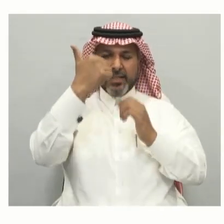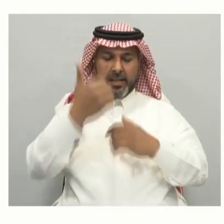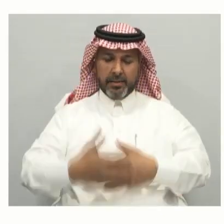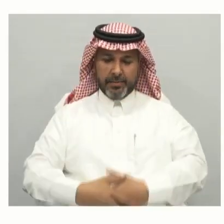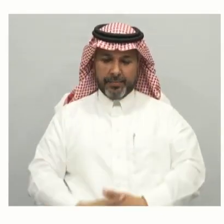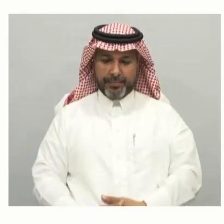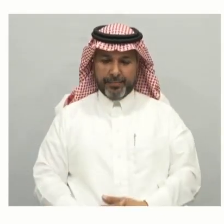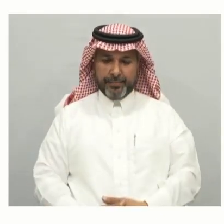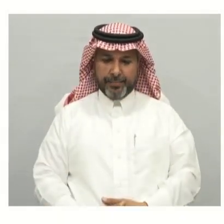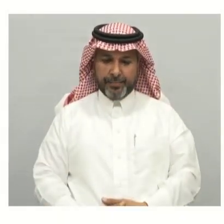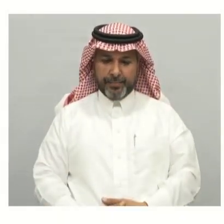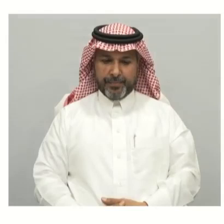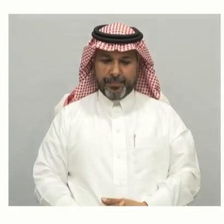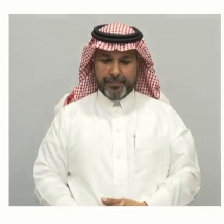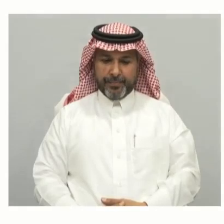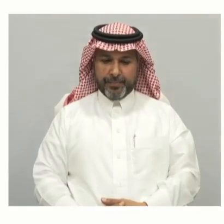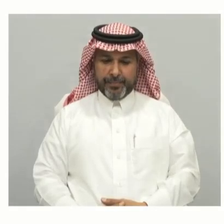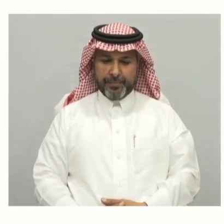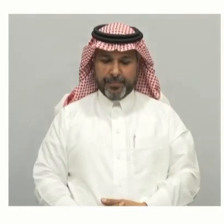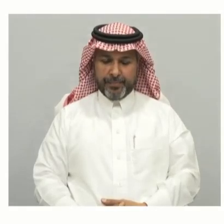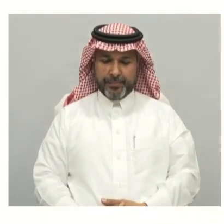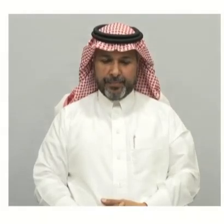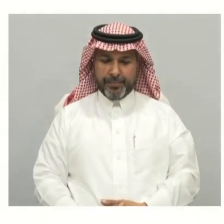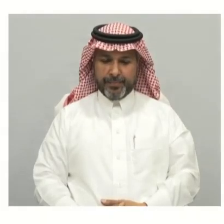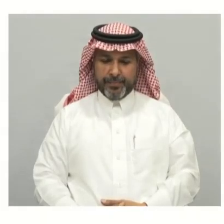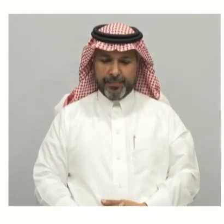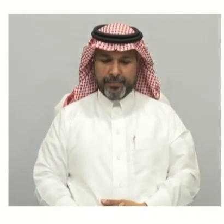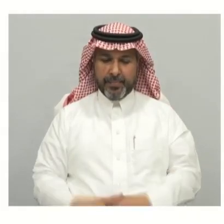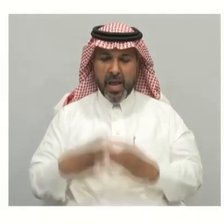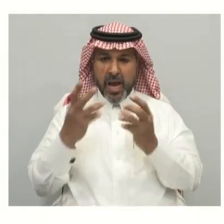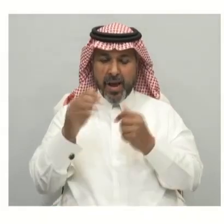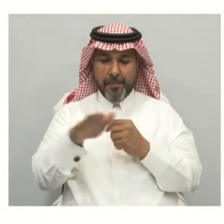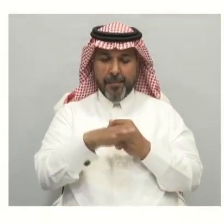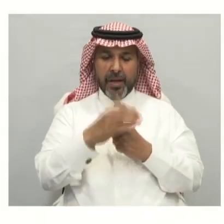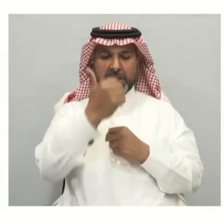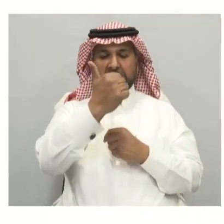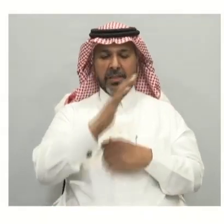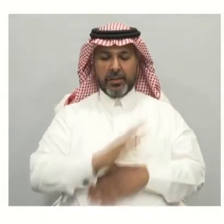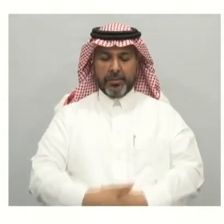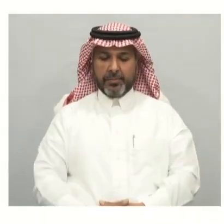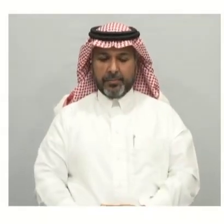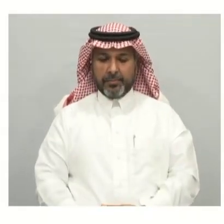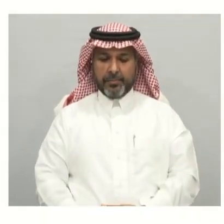عددهم سته طلاب عددهم سته طلاب